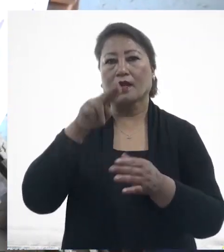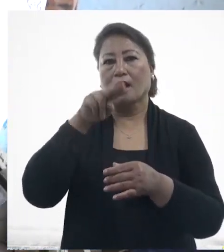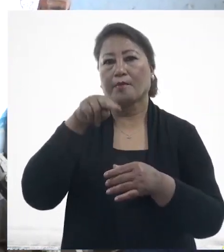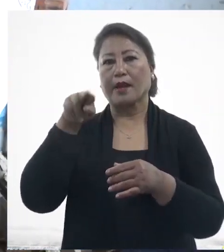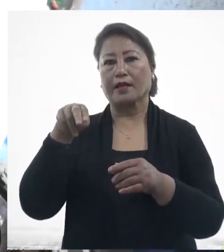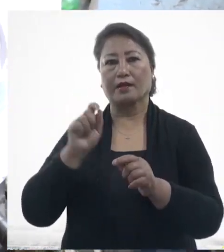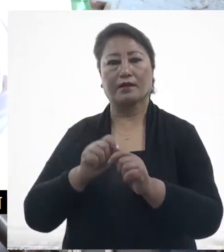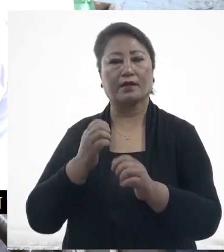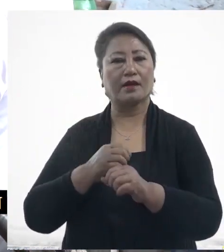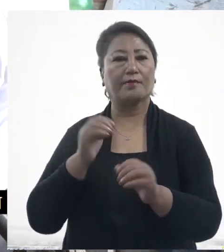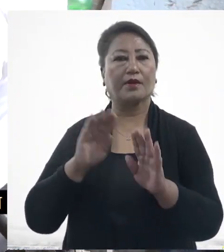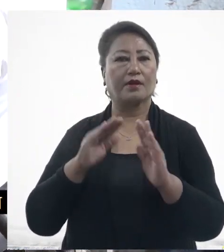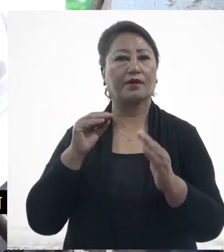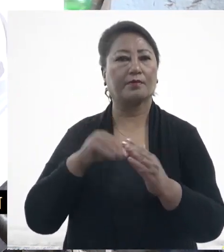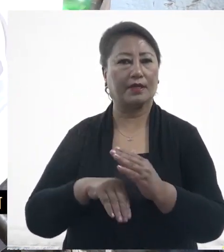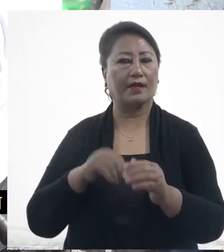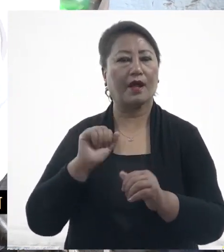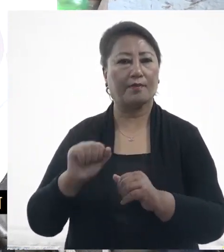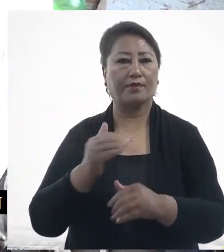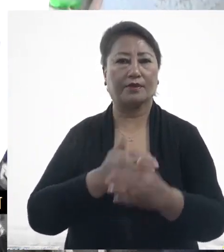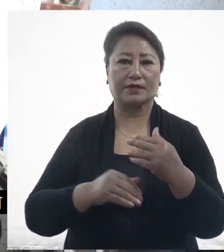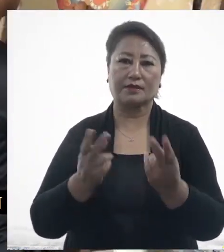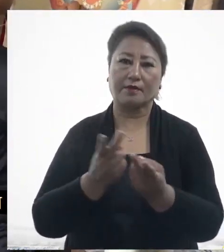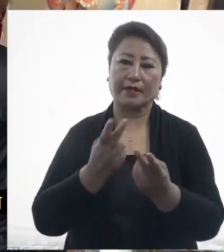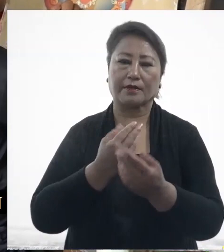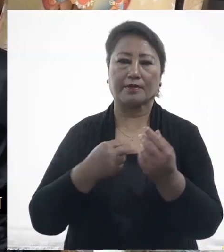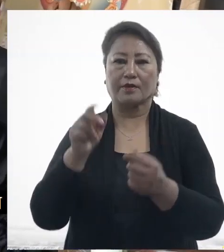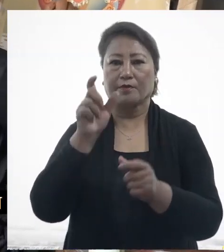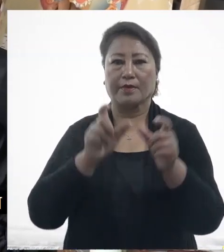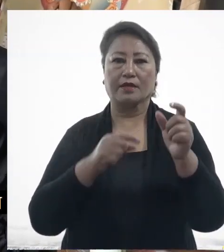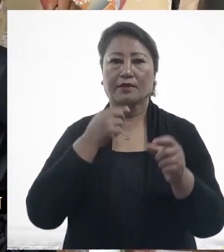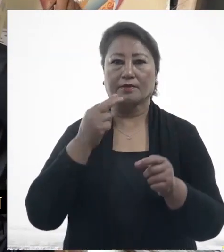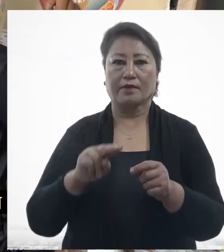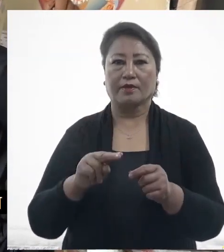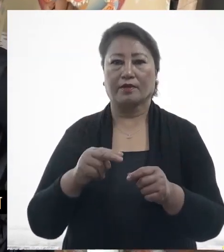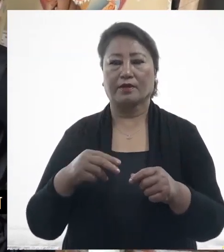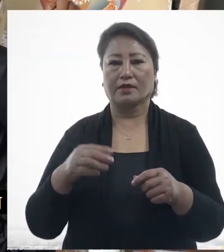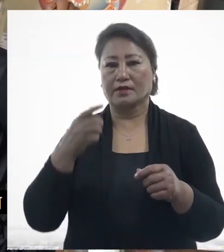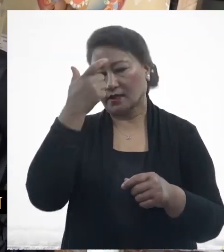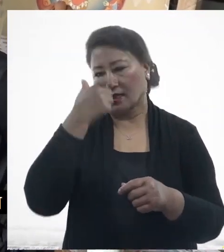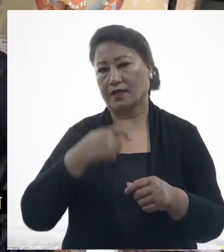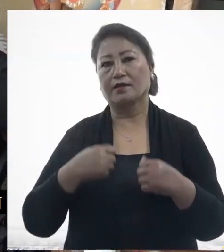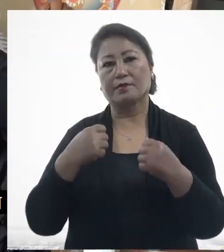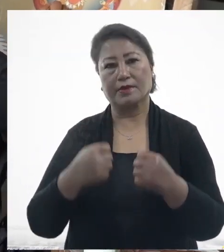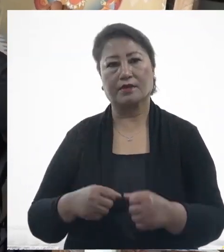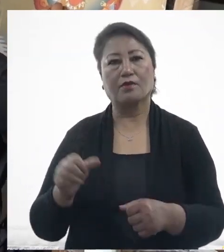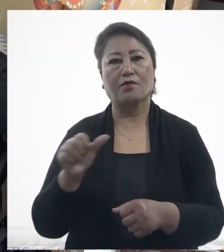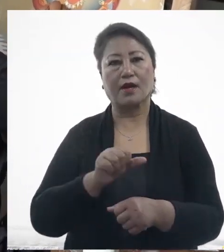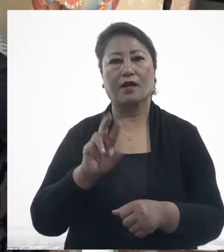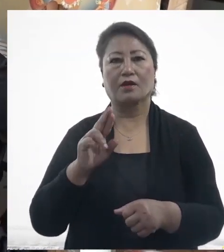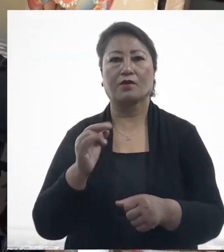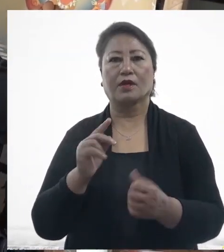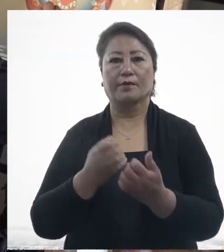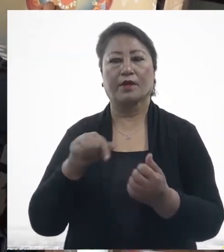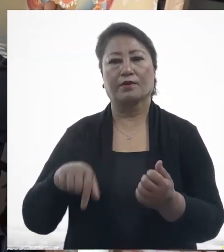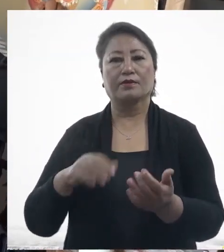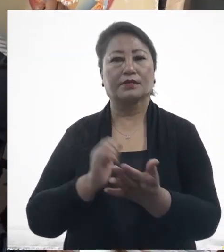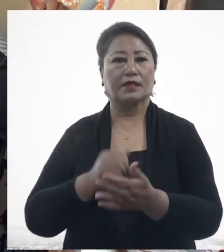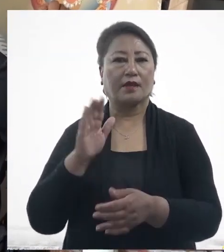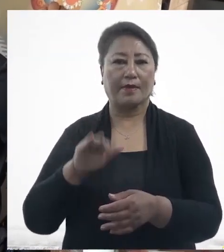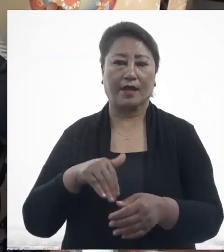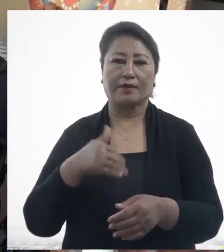घर समाजमा आफू जस्तो अपाङ्गता भएको व्यक्ति कोही नहुँदा असहज जीवनयापन गरिरहेका रोकाया पनि बिआई इन्स्टिच्युटमा